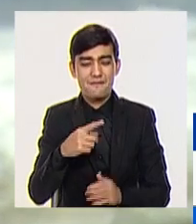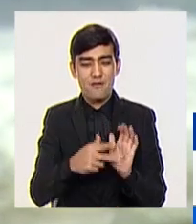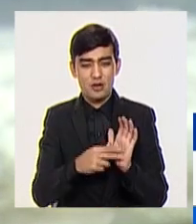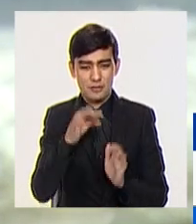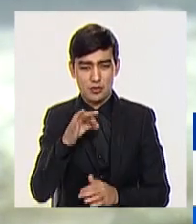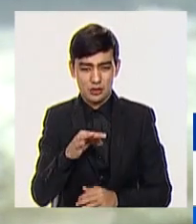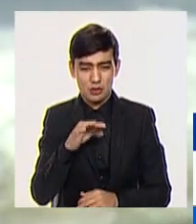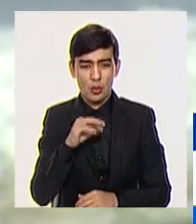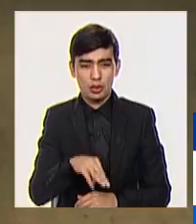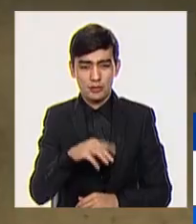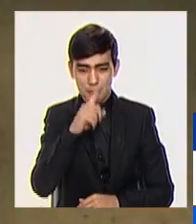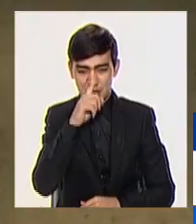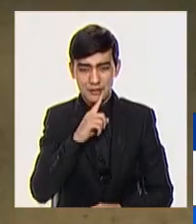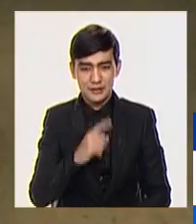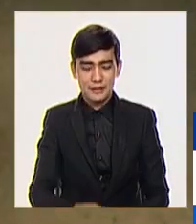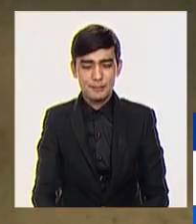утверждают люди.